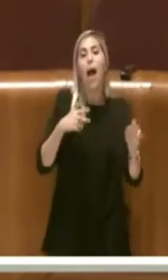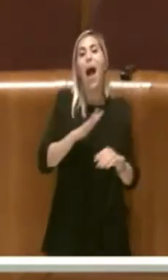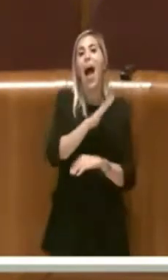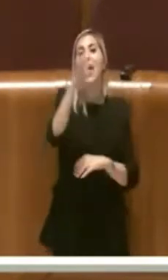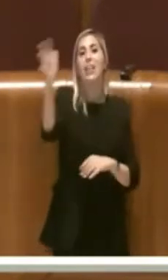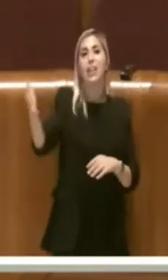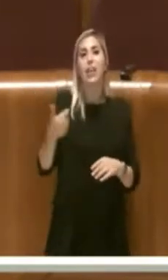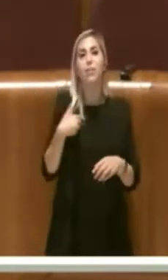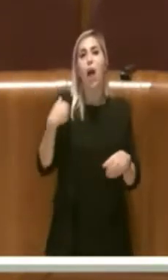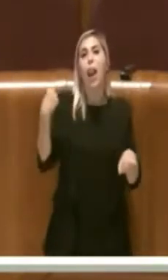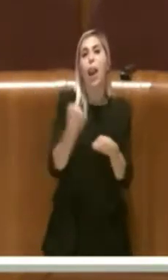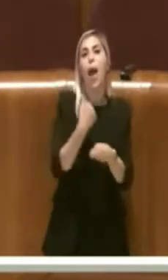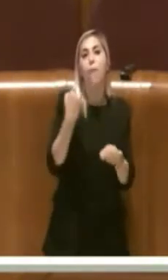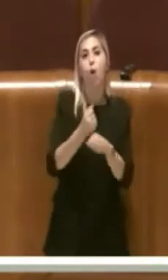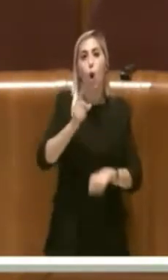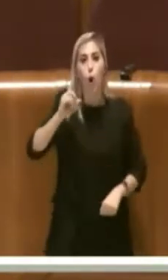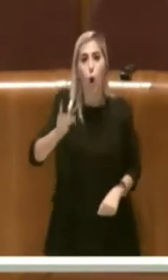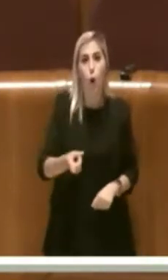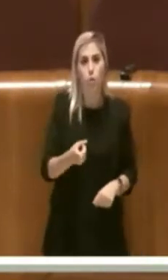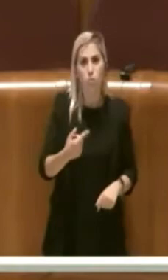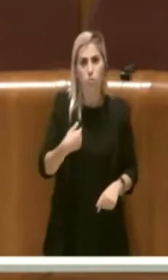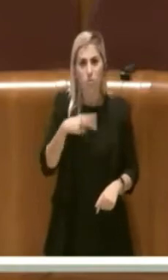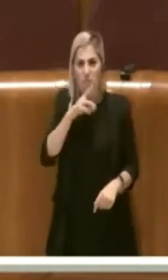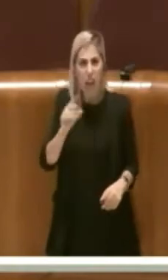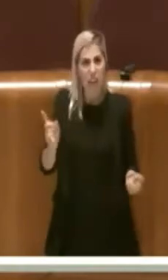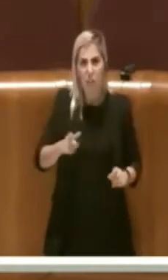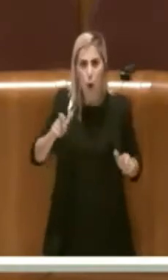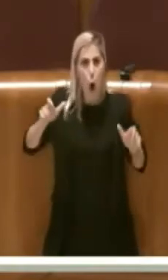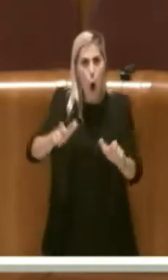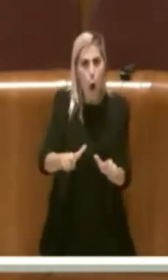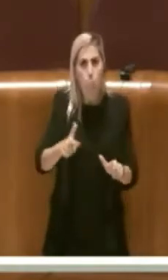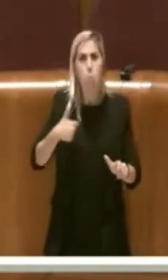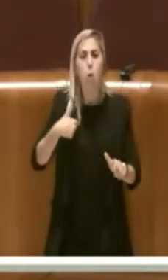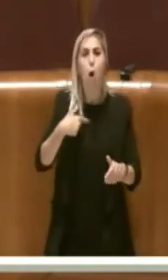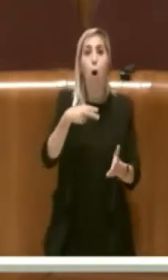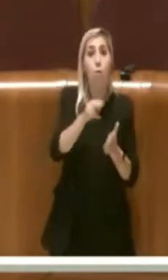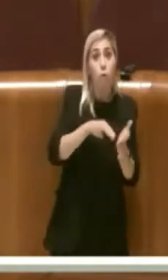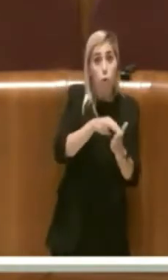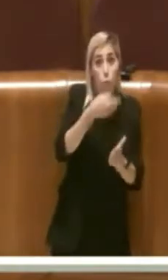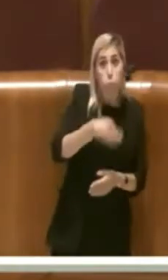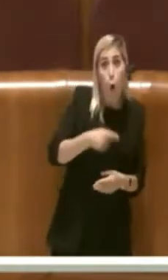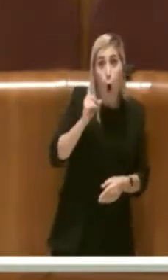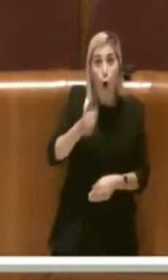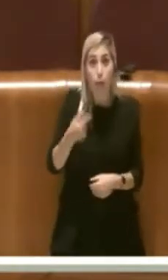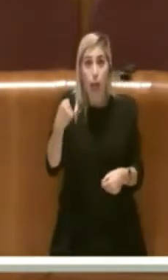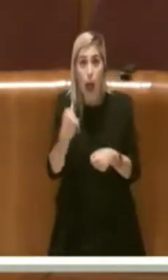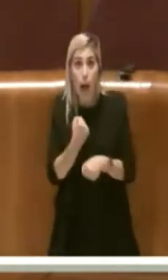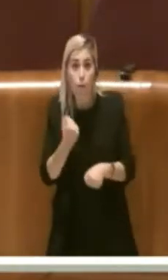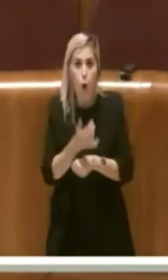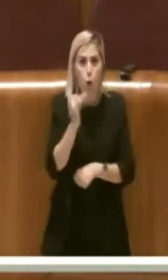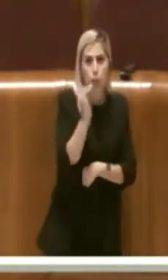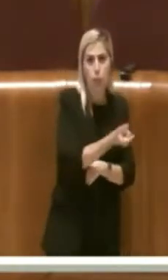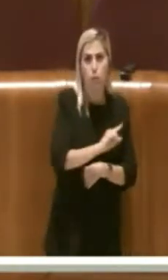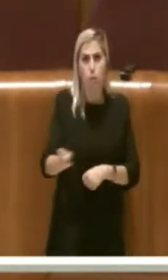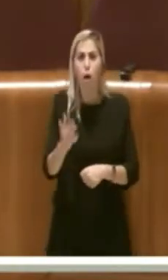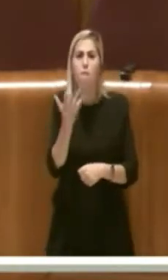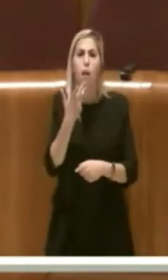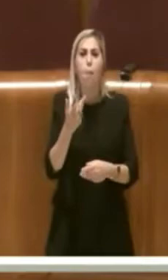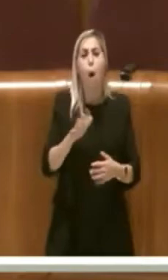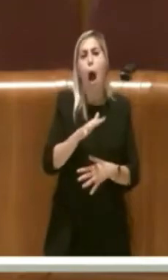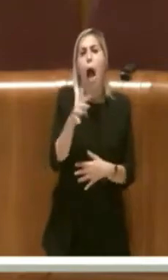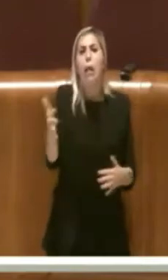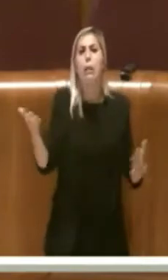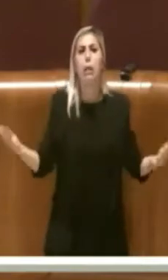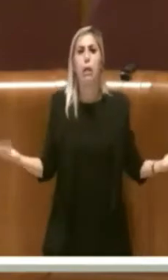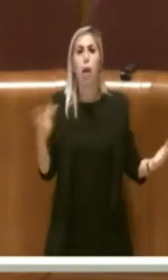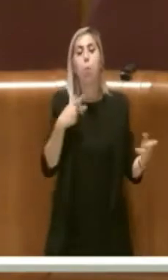l'alternativa all'ordine dei lavori. Non è detto che un ordine dei lavori sia per forza votabile o votato. Abbiamo voluto inserire delle alternative da